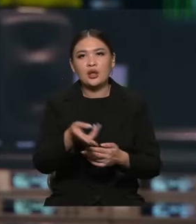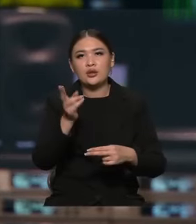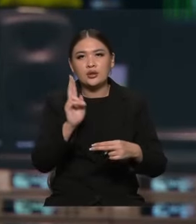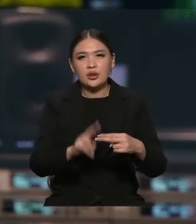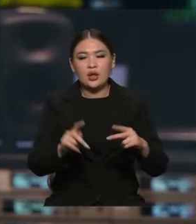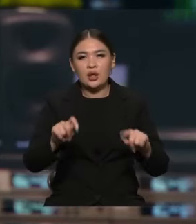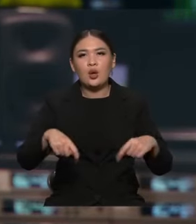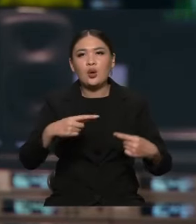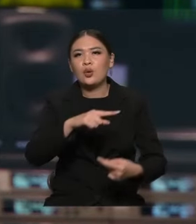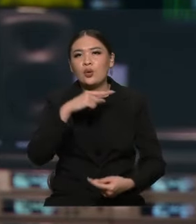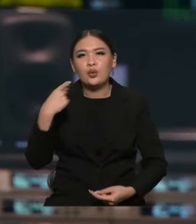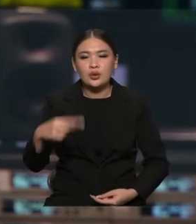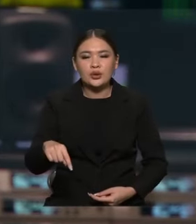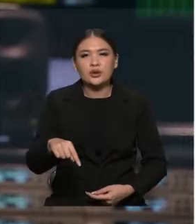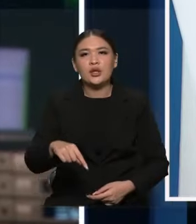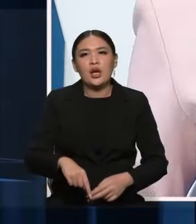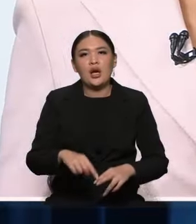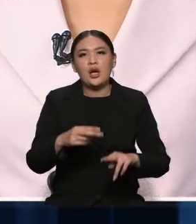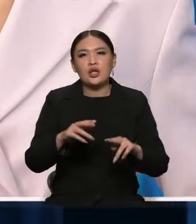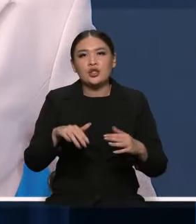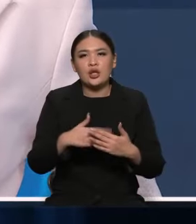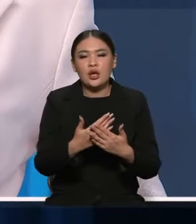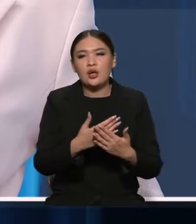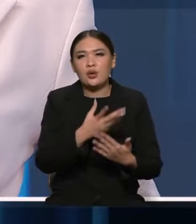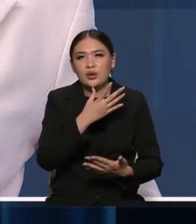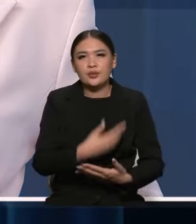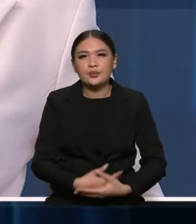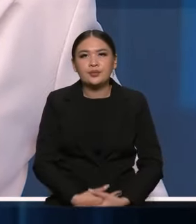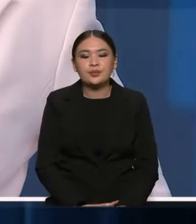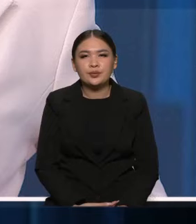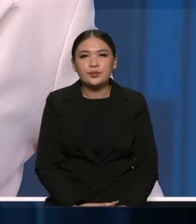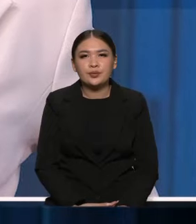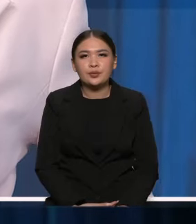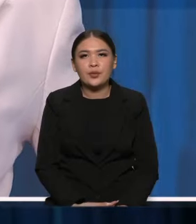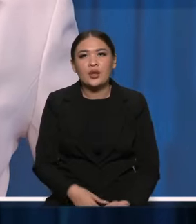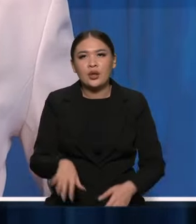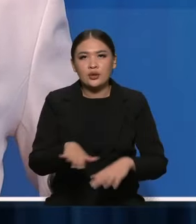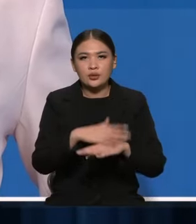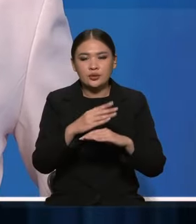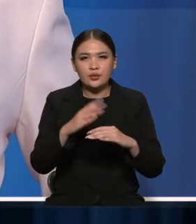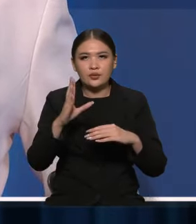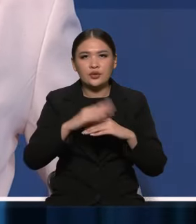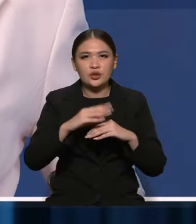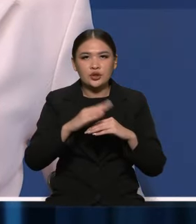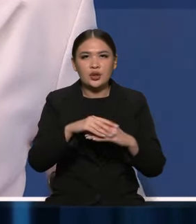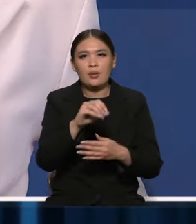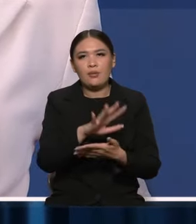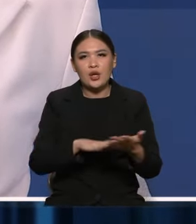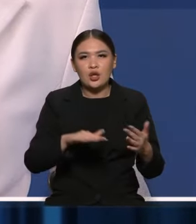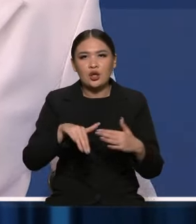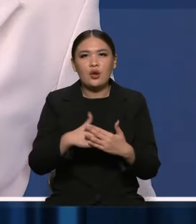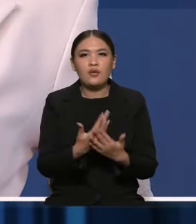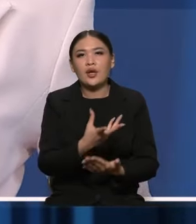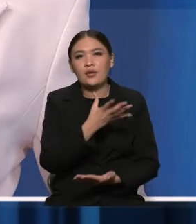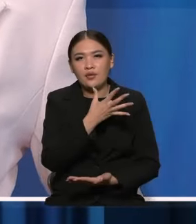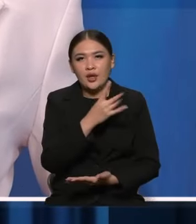Арғарай кезек орыс тілдегі жаңалықтарда студияда әріптесім Ульяна Ашымова. Ульяна, қайырлы кеш. Кайырлы кеш, Айгуль. Вечерний прайм-тайм продолжает программа